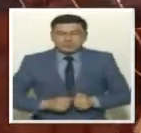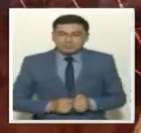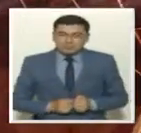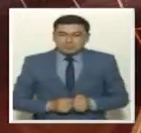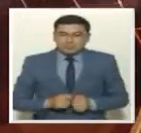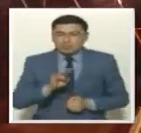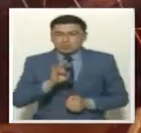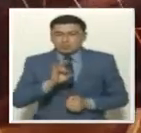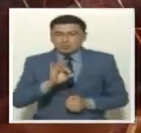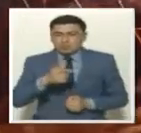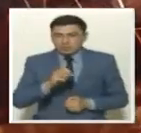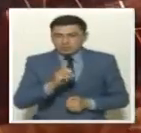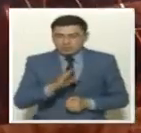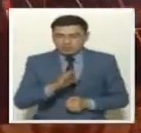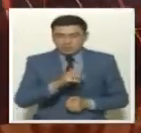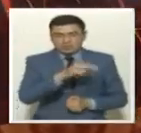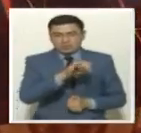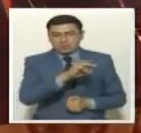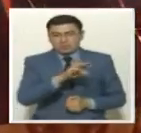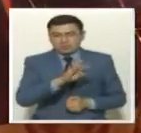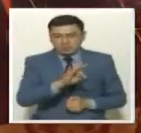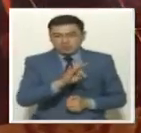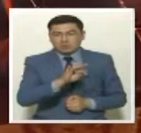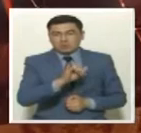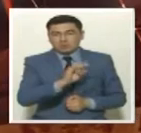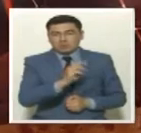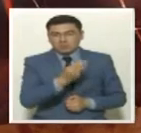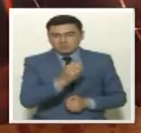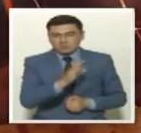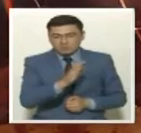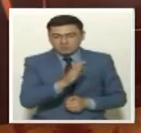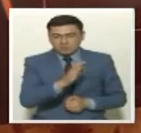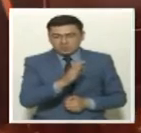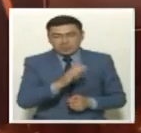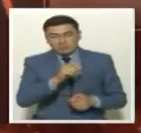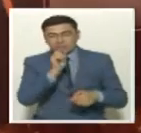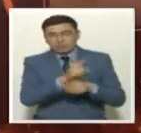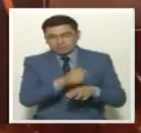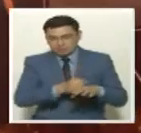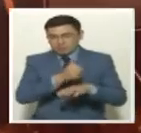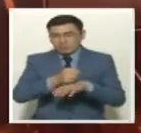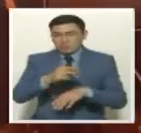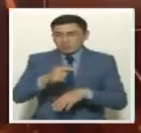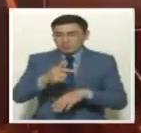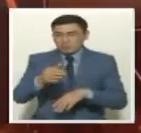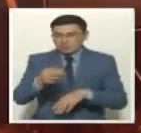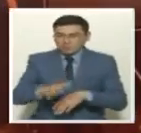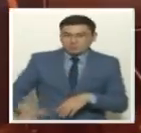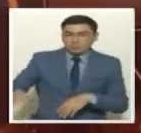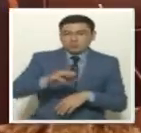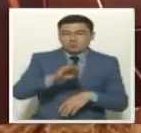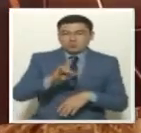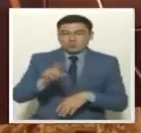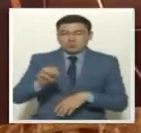Өңір басшысы Нұрлан Ноғаевтың өкімімен Данияр Өтешев Маңғыстау облыстық туризм басқармасының басшысы болып тағайындалды. Данияр Өтешев президенттік жастар